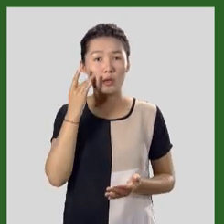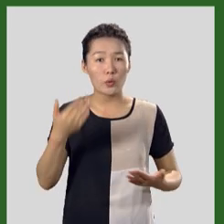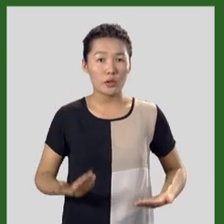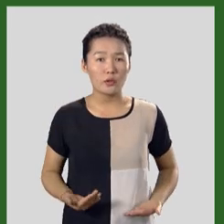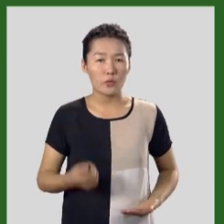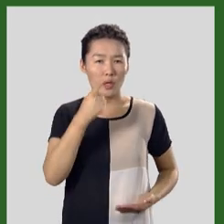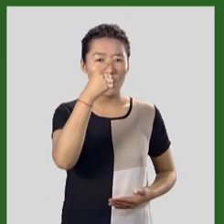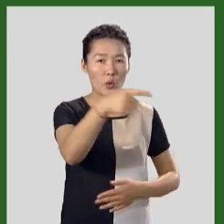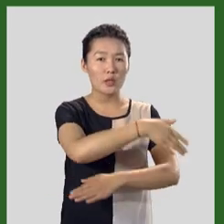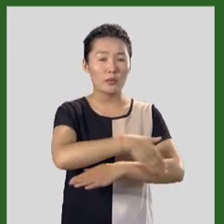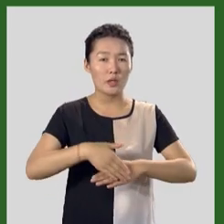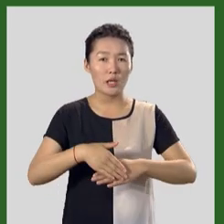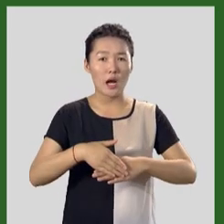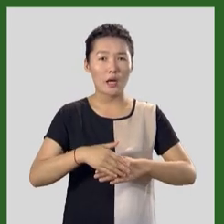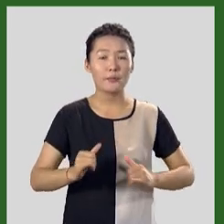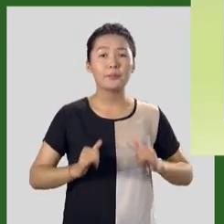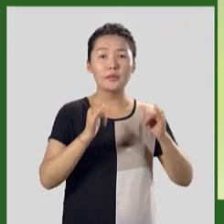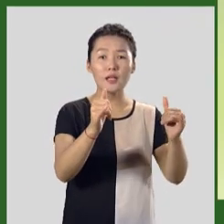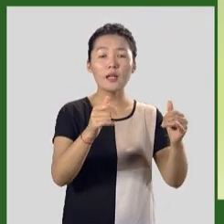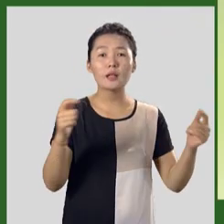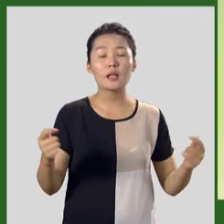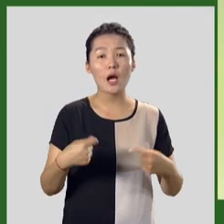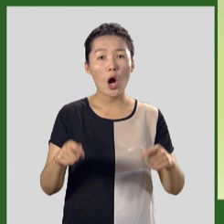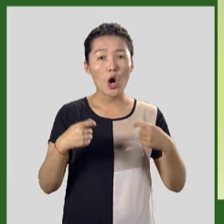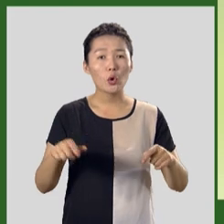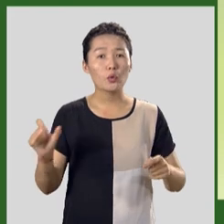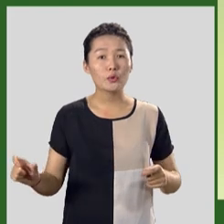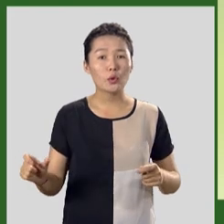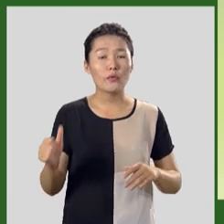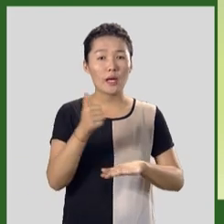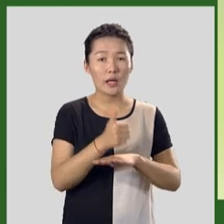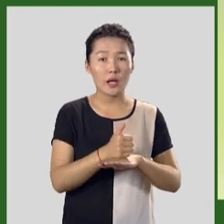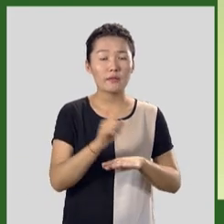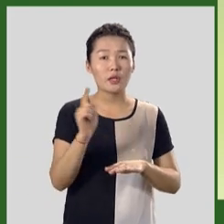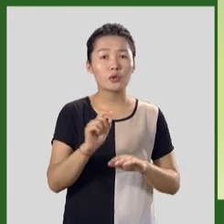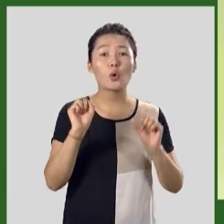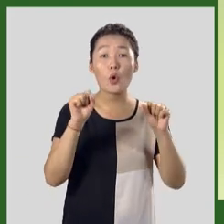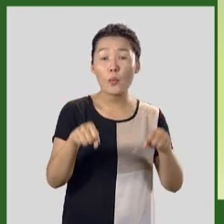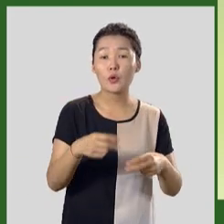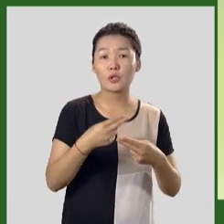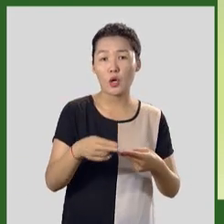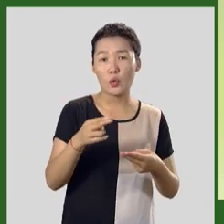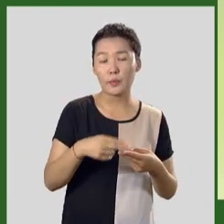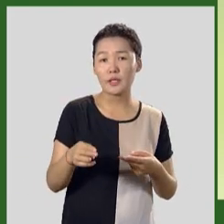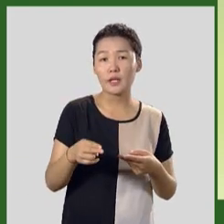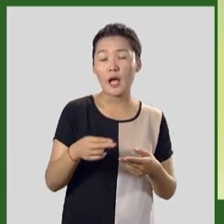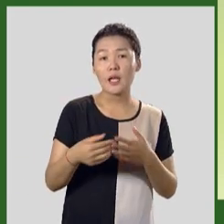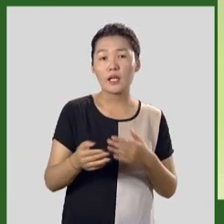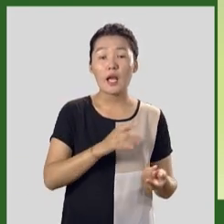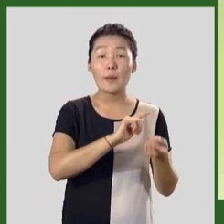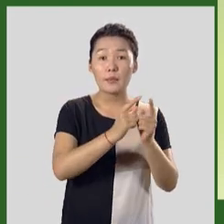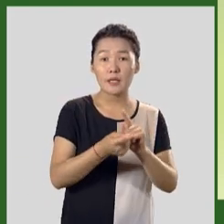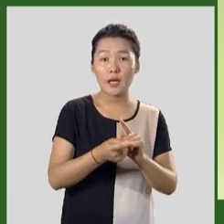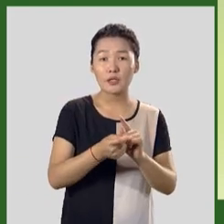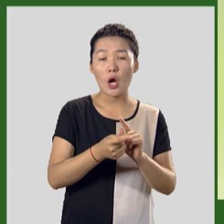берегах. Для купцов самое главное, что можно купить или обменять у заморских жителей.